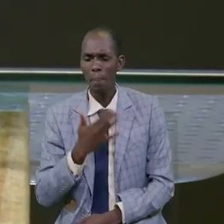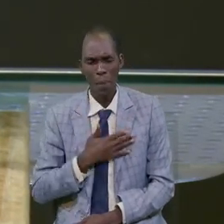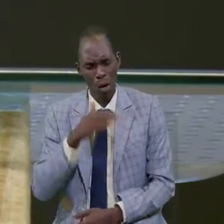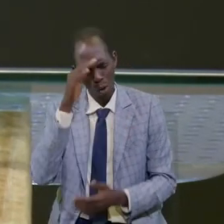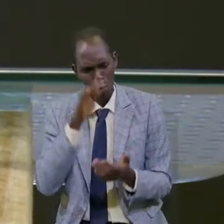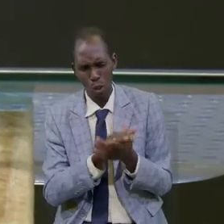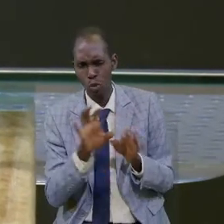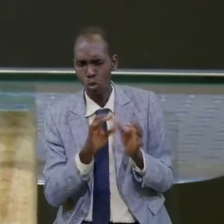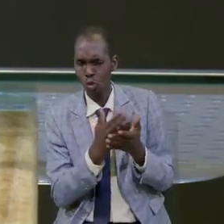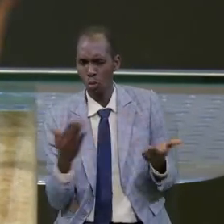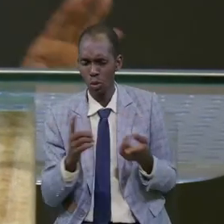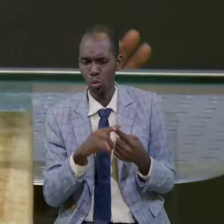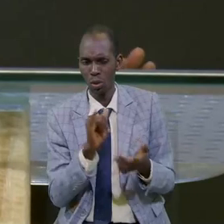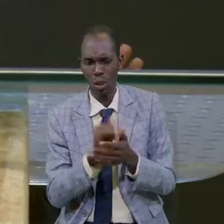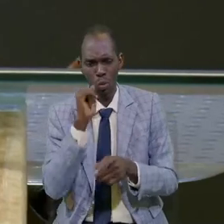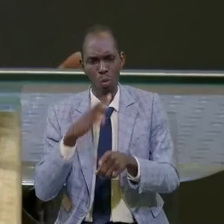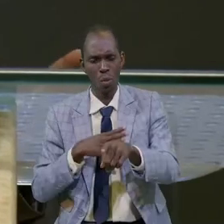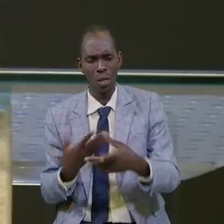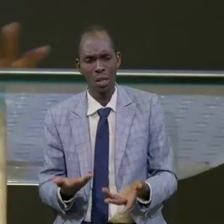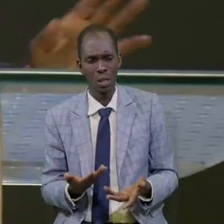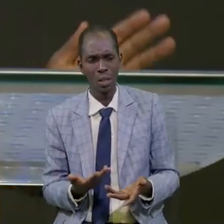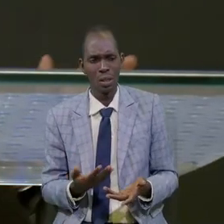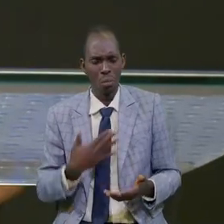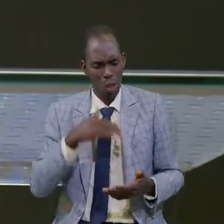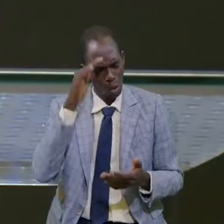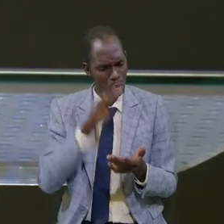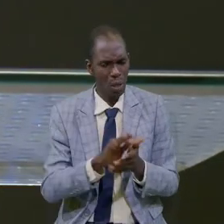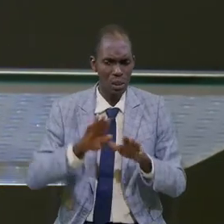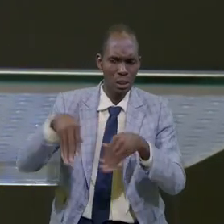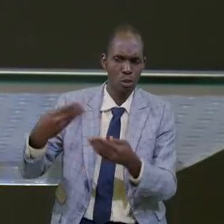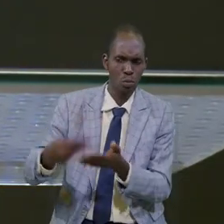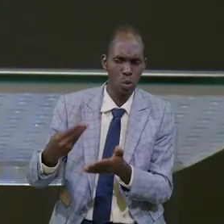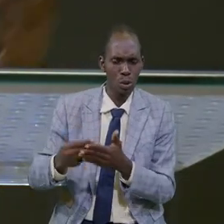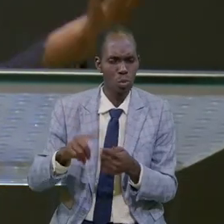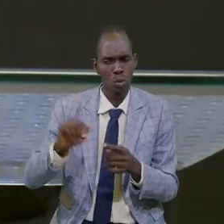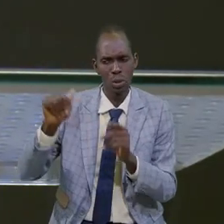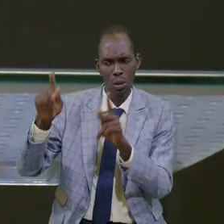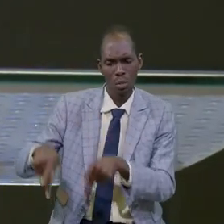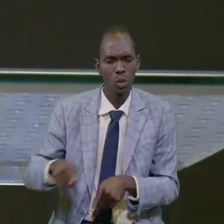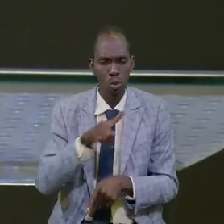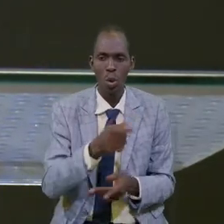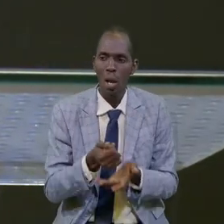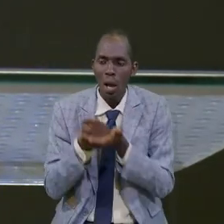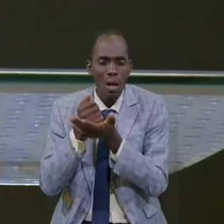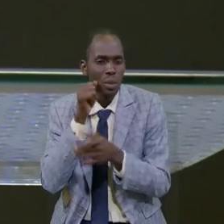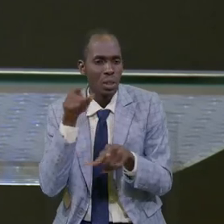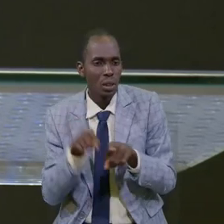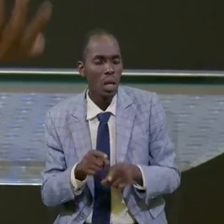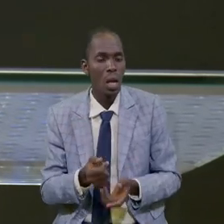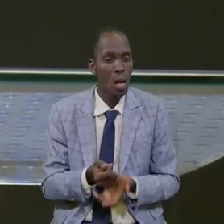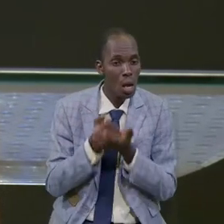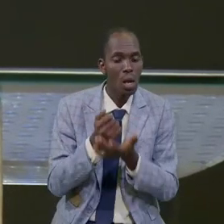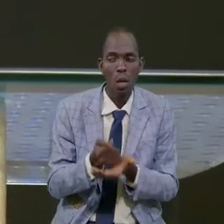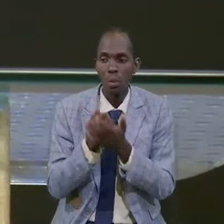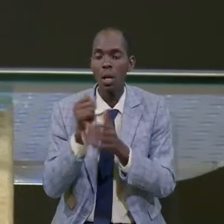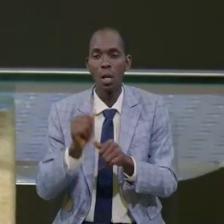peut-être vers un homme. Et la femme de l'homme l'a dit, mais qu'est-ce que mon mari fait? Mais vous faites ce qui est bon, vous aidez